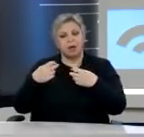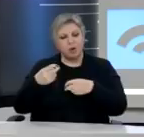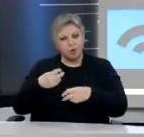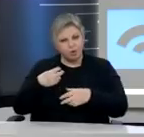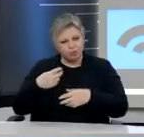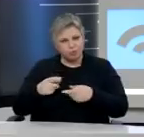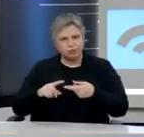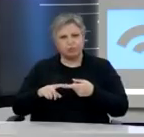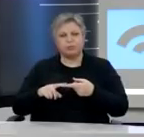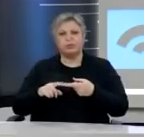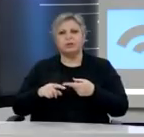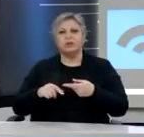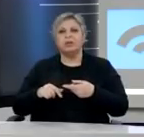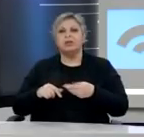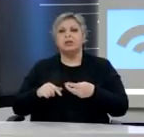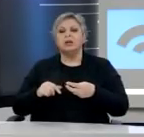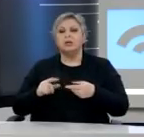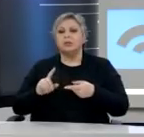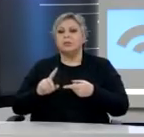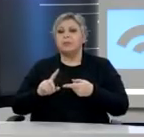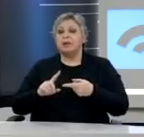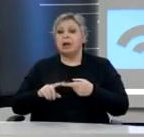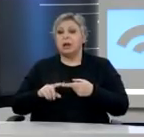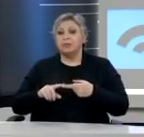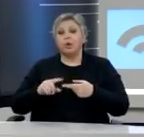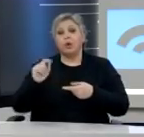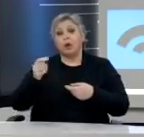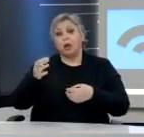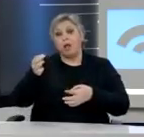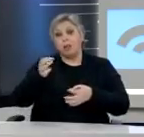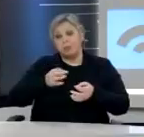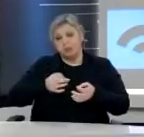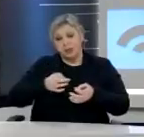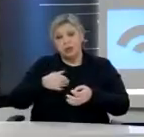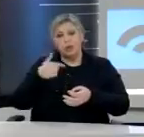ένα κείμενο που πέραν το ότι μας ενημερώνουν για το πέρας των διαδικασιών,